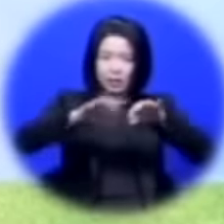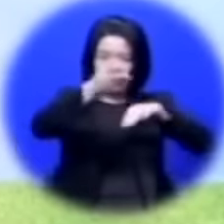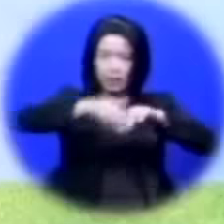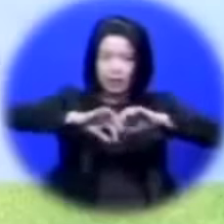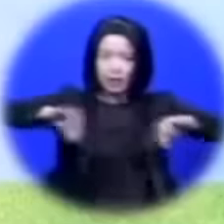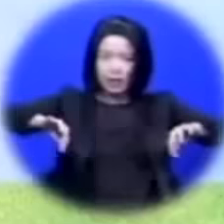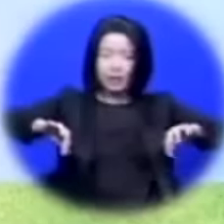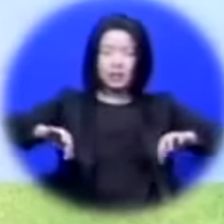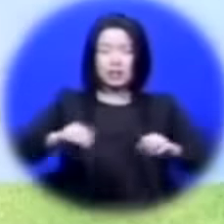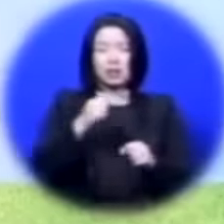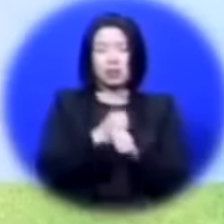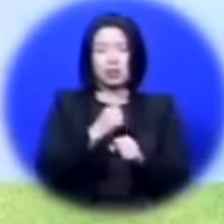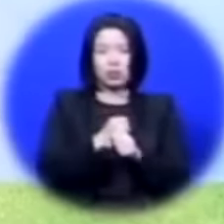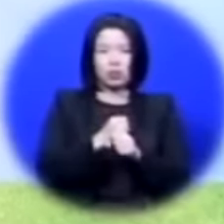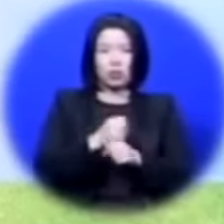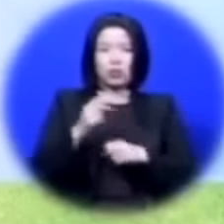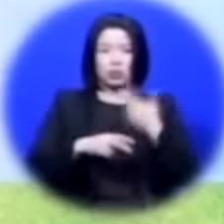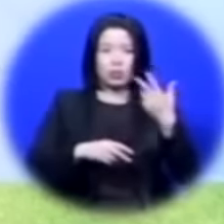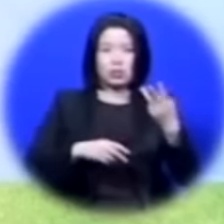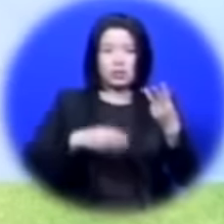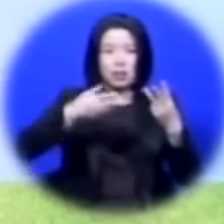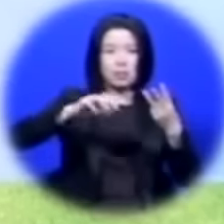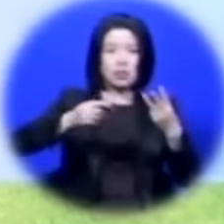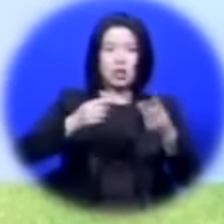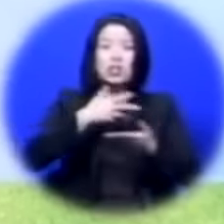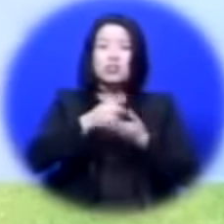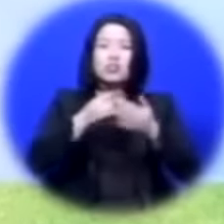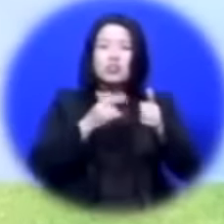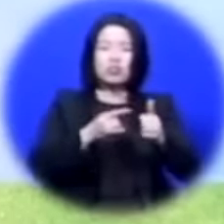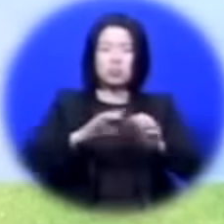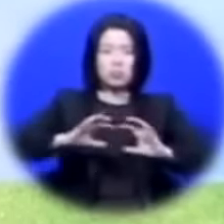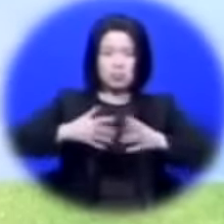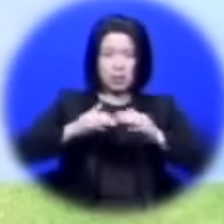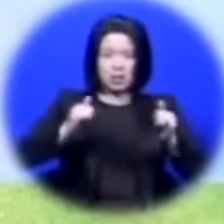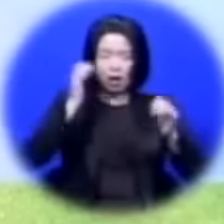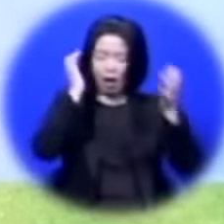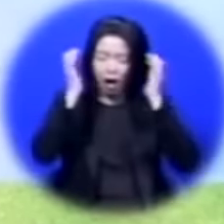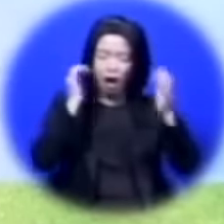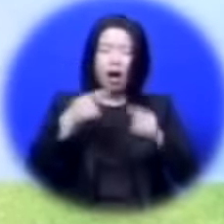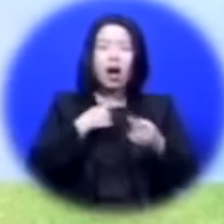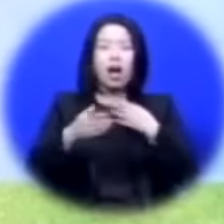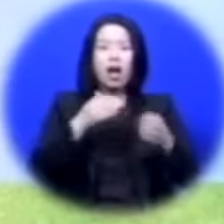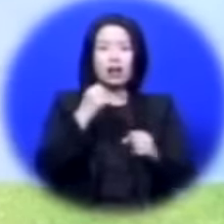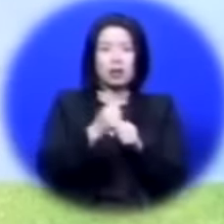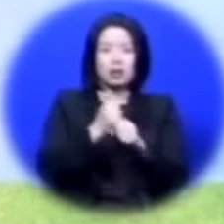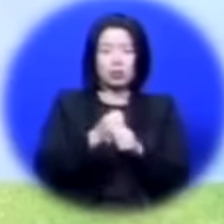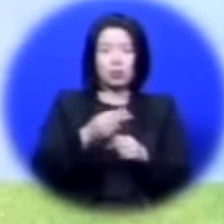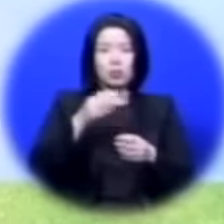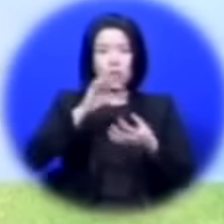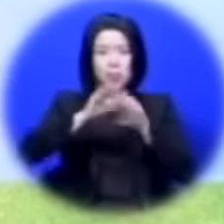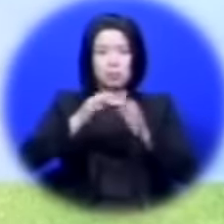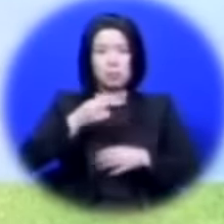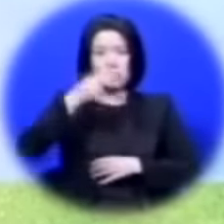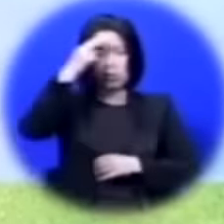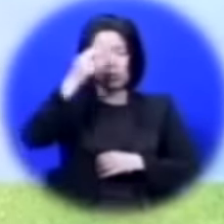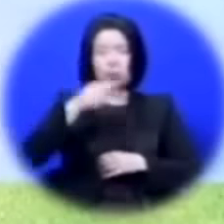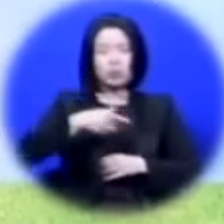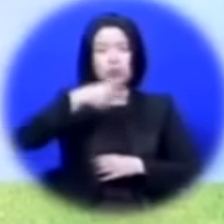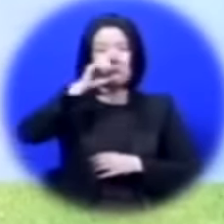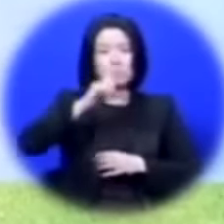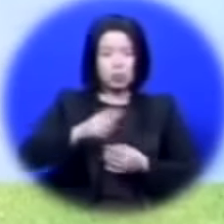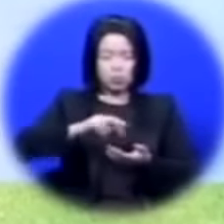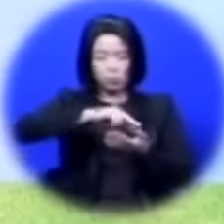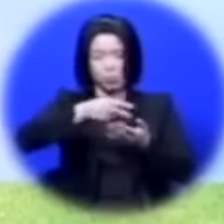하셨으니 3절에 주님께서 주님의 백성에게 곤란을 겪게 하시고 포도주를 먹여 비틀거리게